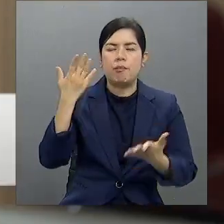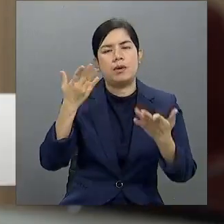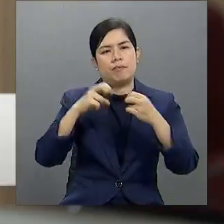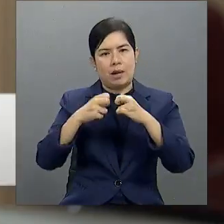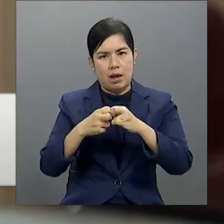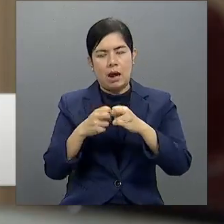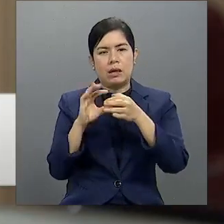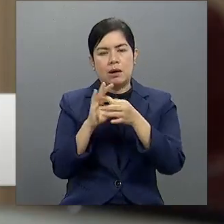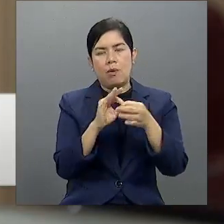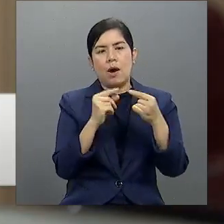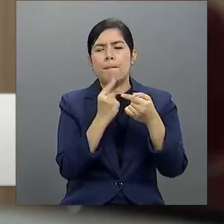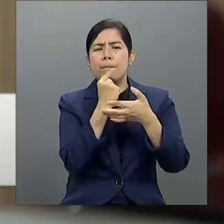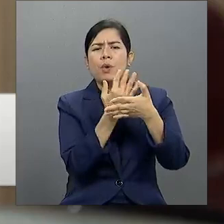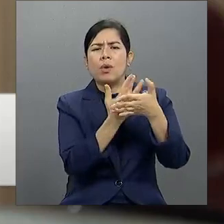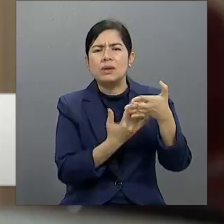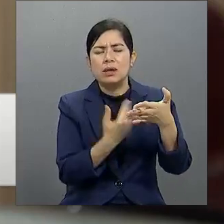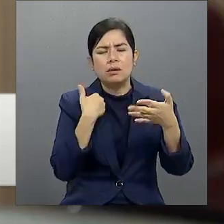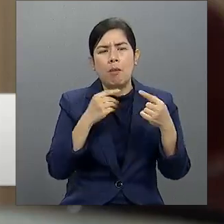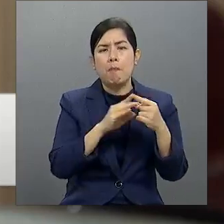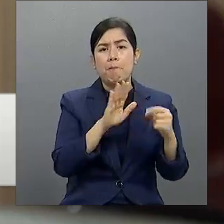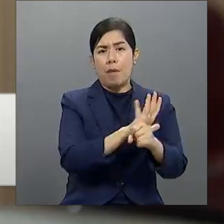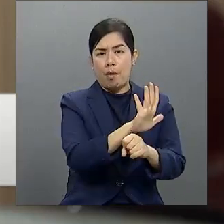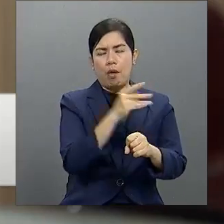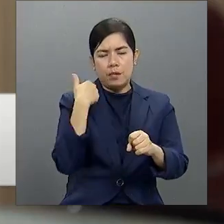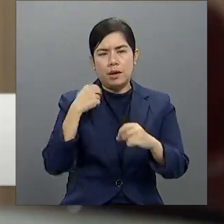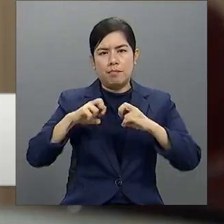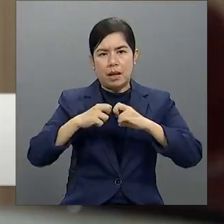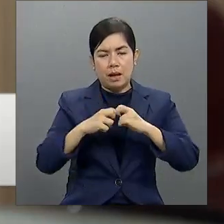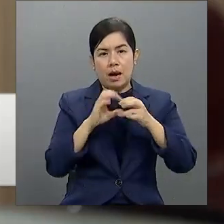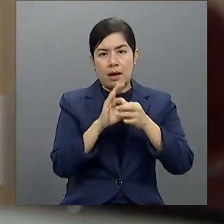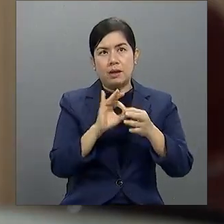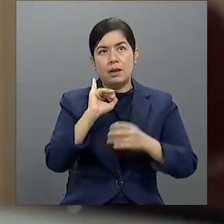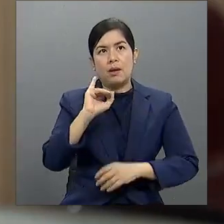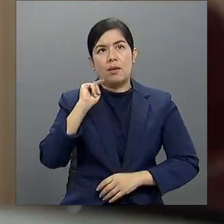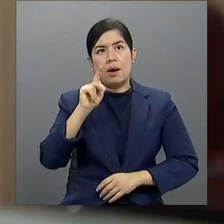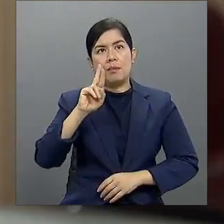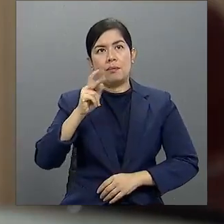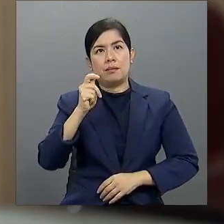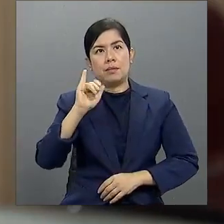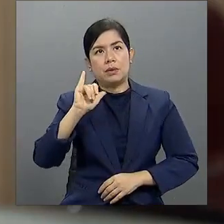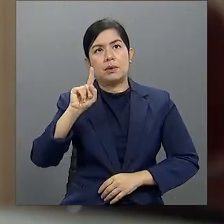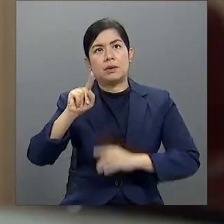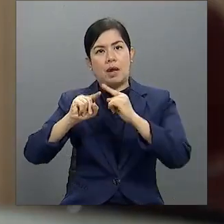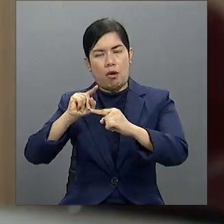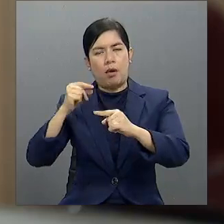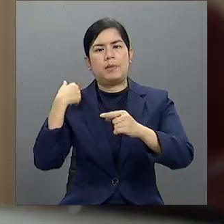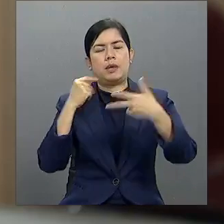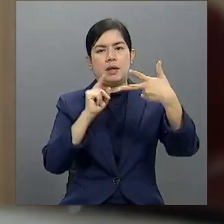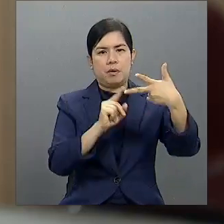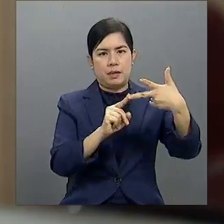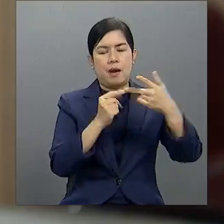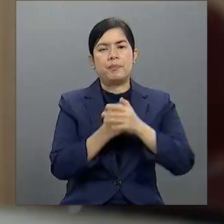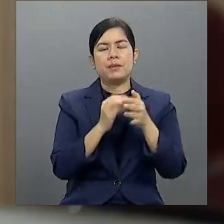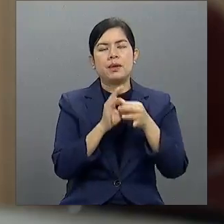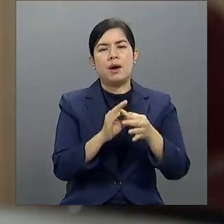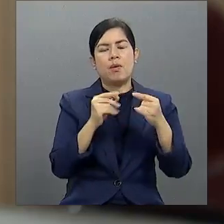ฮอร์โมนทำงานผิดปกติเช่นไทรอยด์ทำงานผิดปกตินะคะก็อาจจะปวดได้และอันดับ3คือปัจจัยทางจิตใจนะคะสำคัญมากเช่นปั